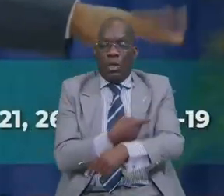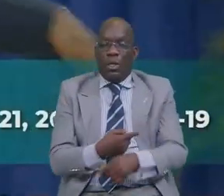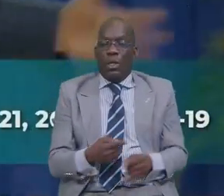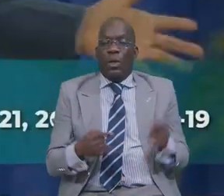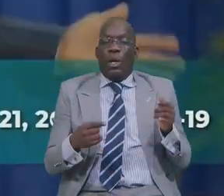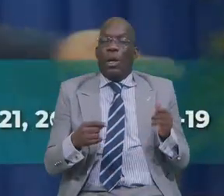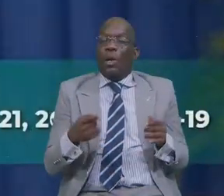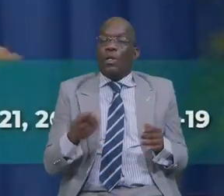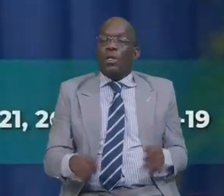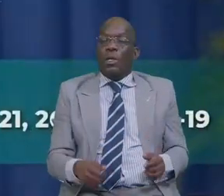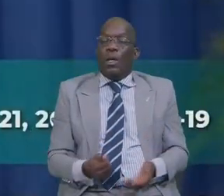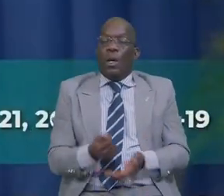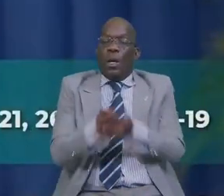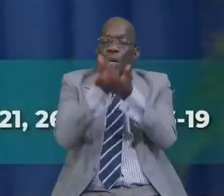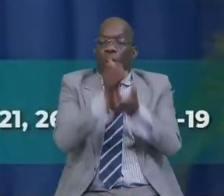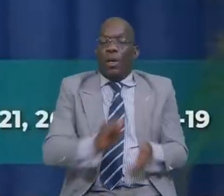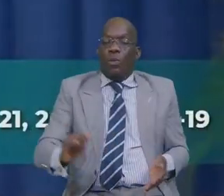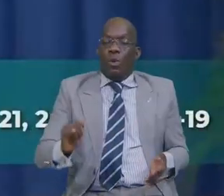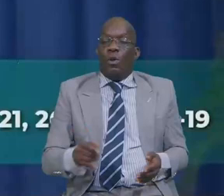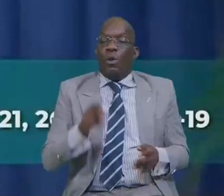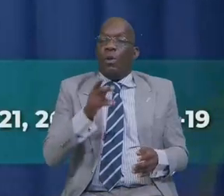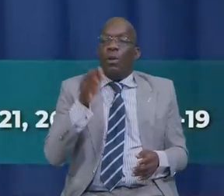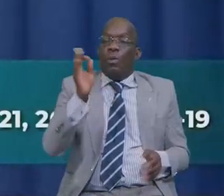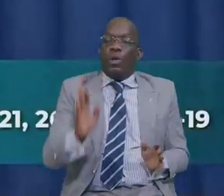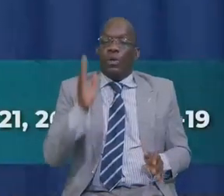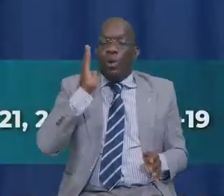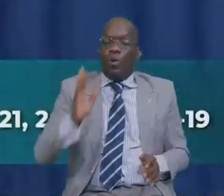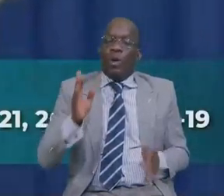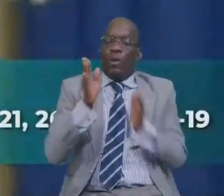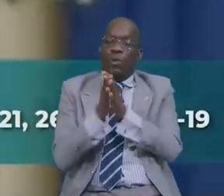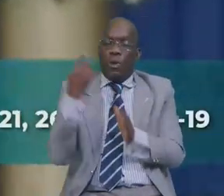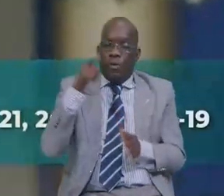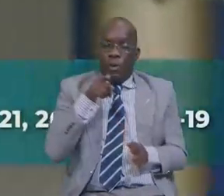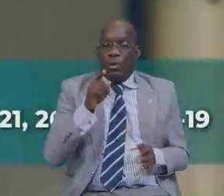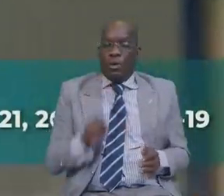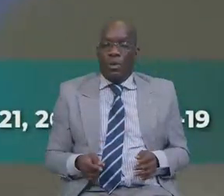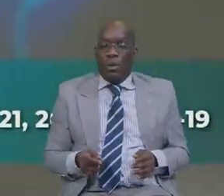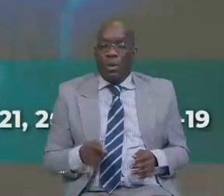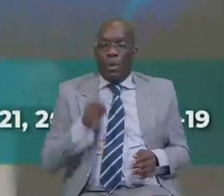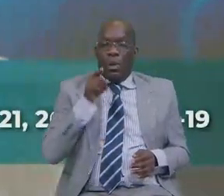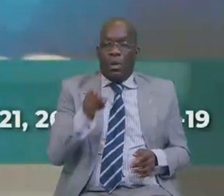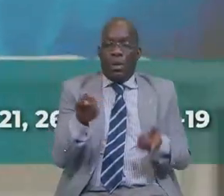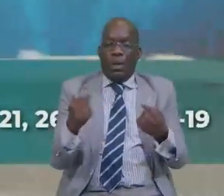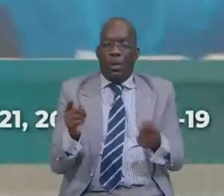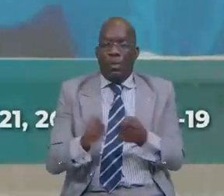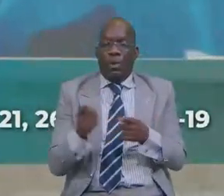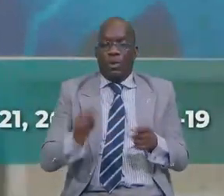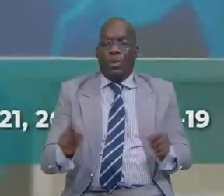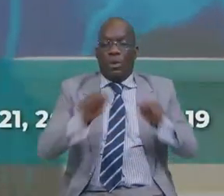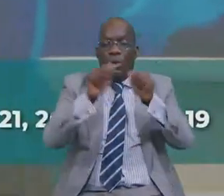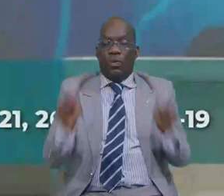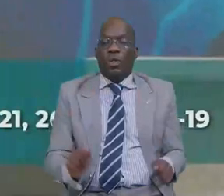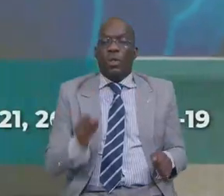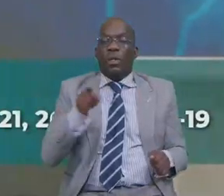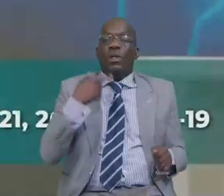tel, assistant pasteur, il va prier pour les malades. Il est venu au pupitre. Il a dit